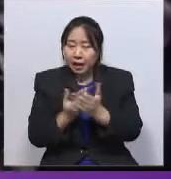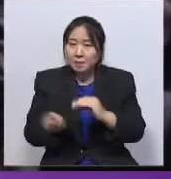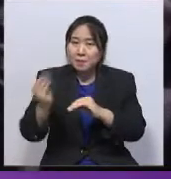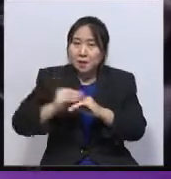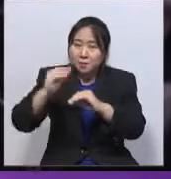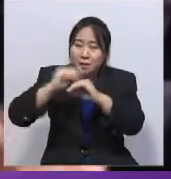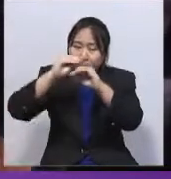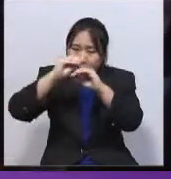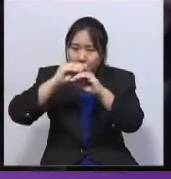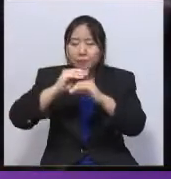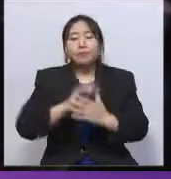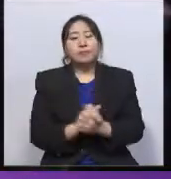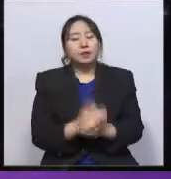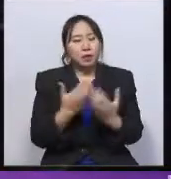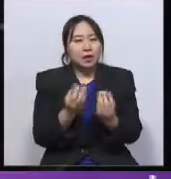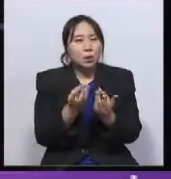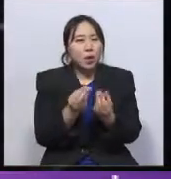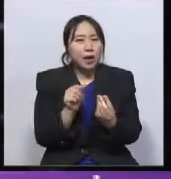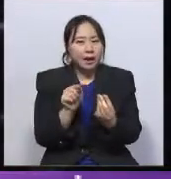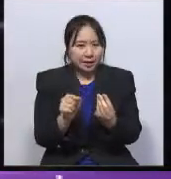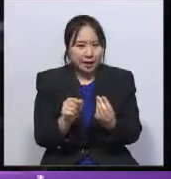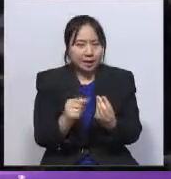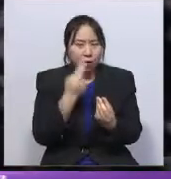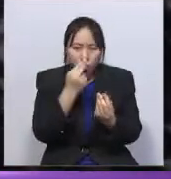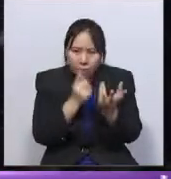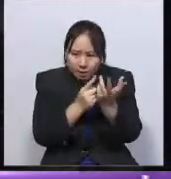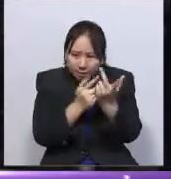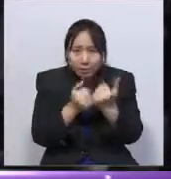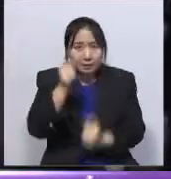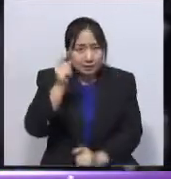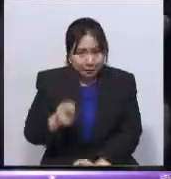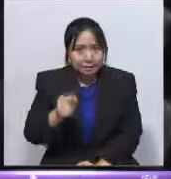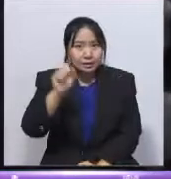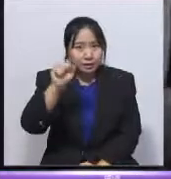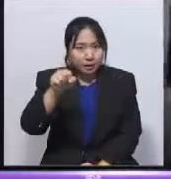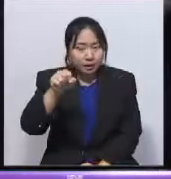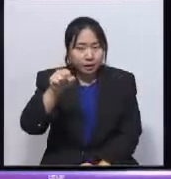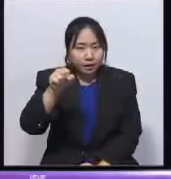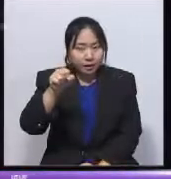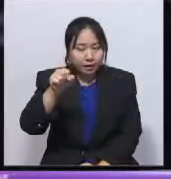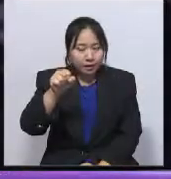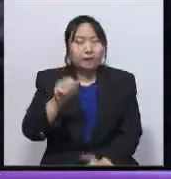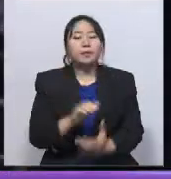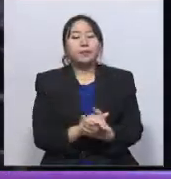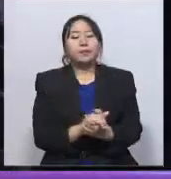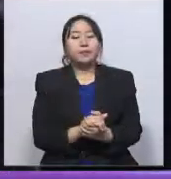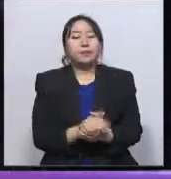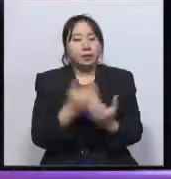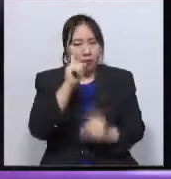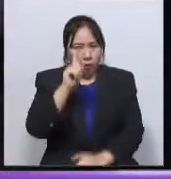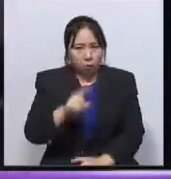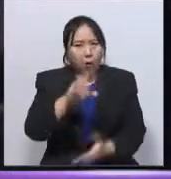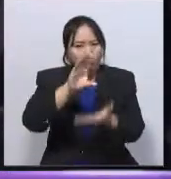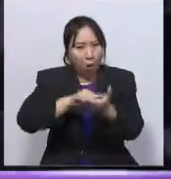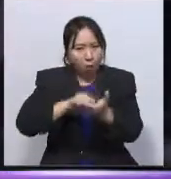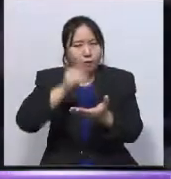30,000 บาทต่อปีนี่ตัวเลขนี้เป็นตัวเลขจริงๆที่วัดออกมาแล้วใช่ไหมนักการต่างก็ตามเนี่ยมันต้องมีข้อมูล